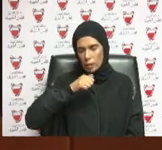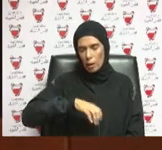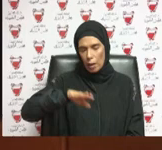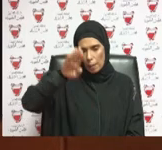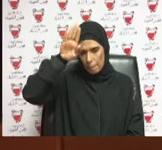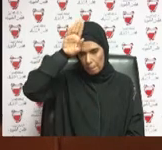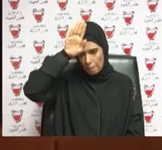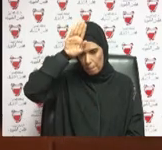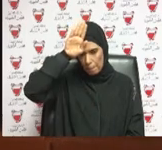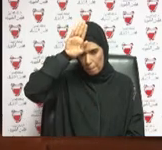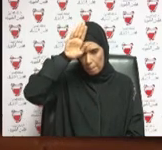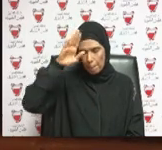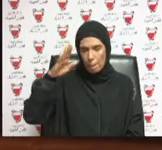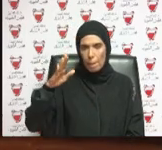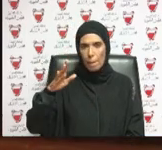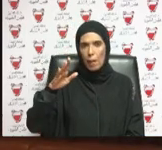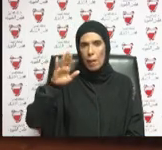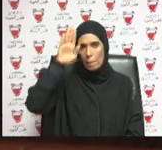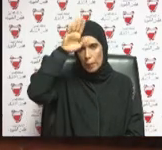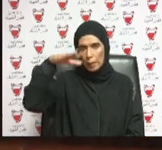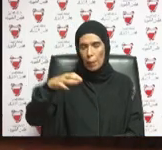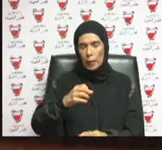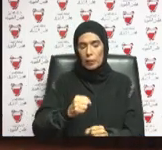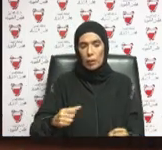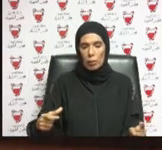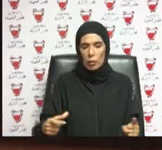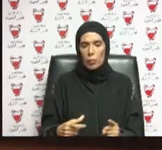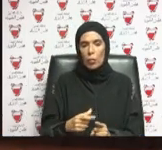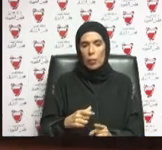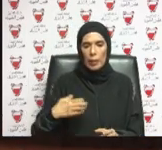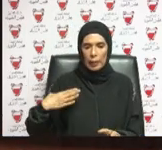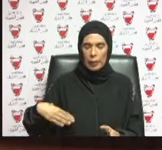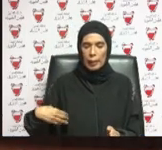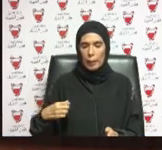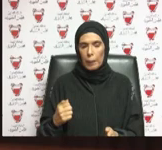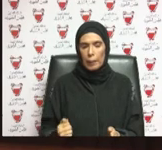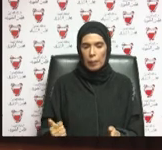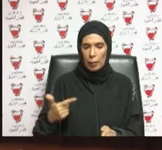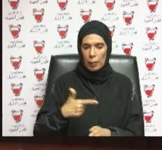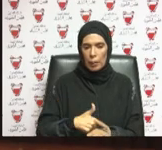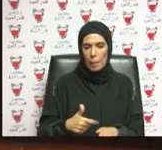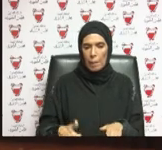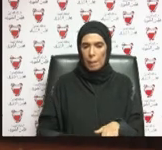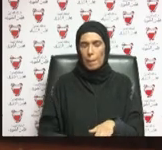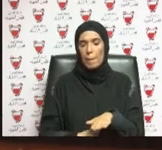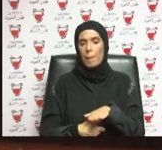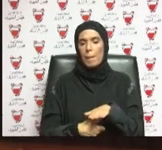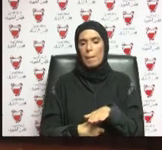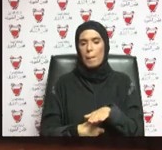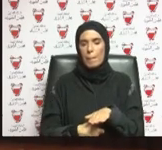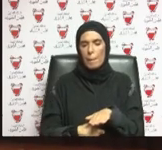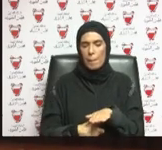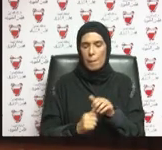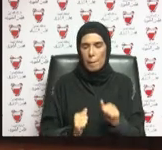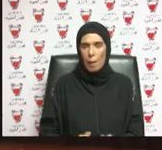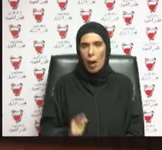آهل البلاد المفدى حفظه الله، وإلى صاحب السمو الملكي الأمير سلمان ولي العهد نائب